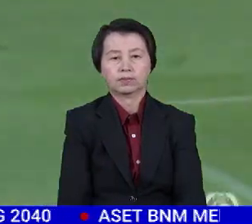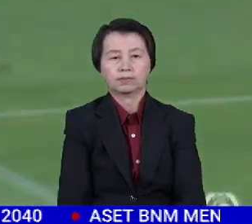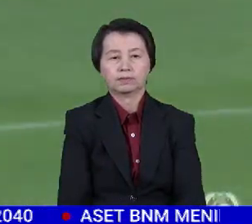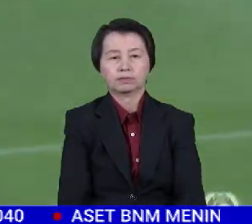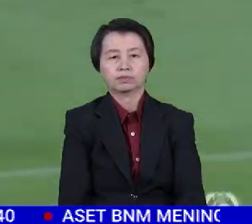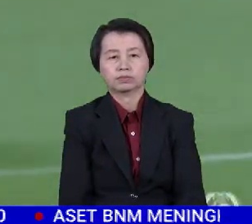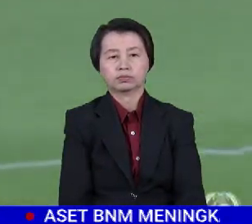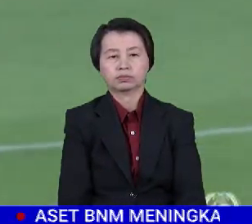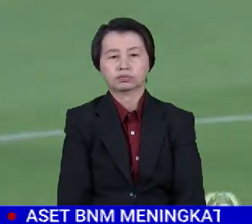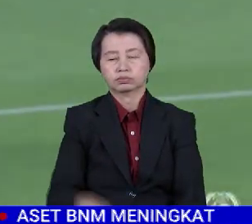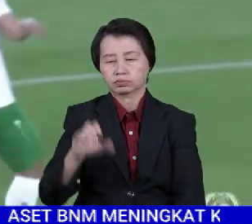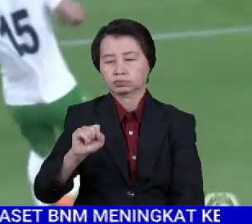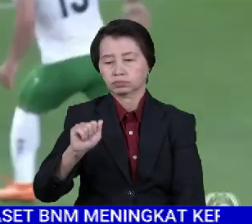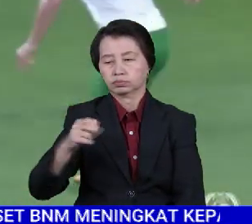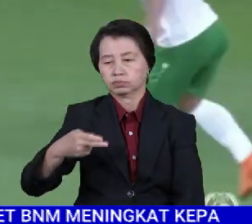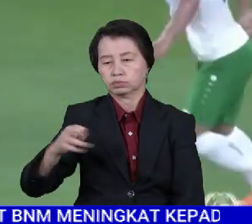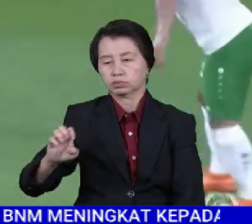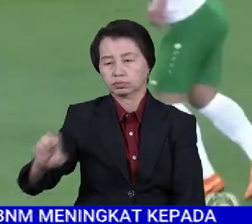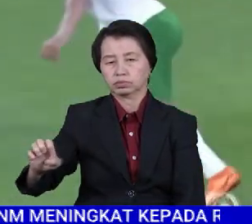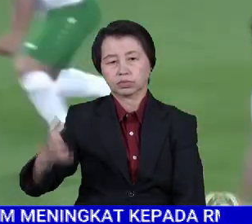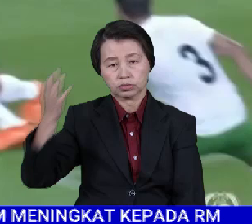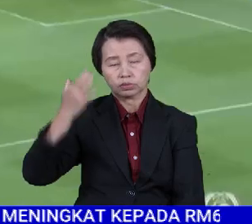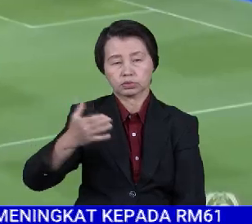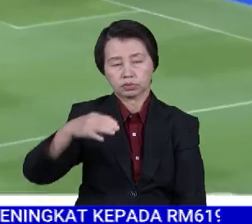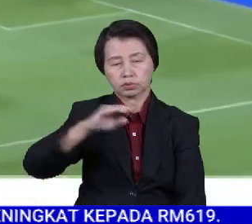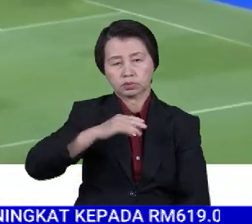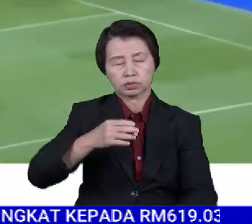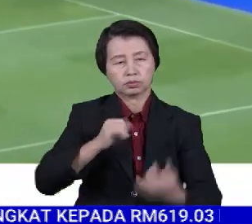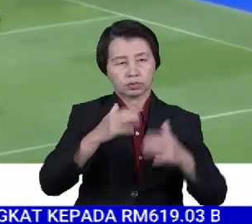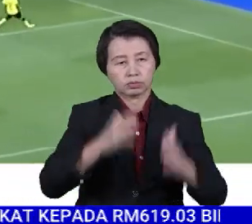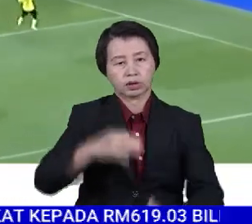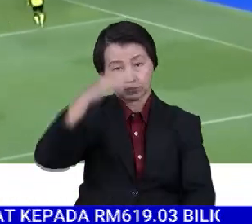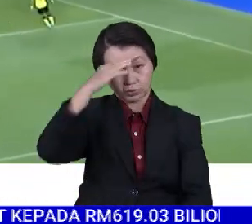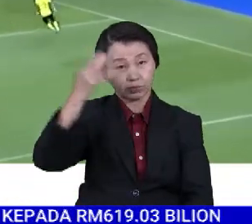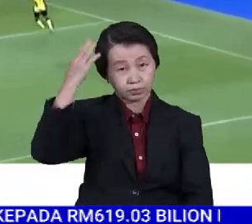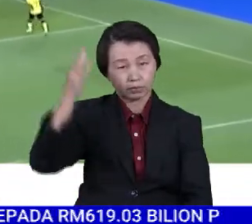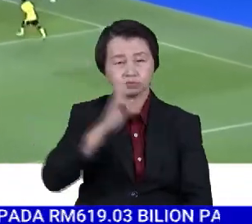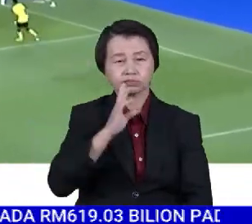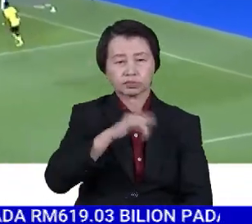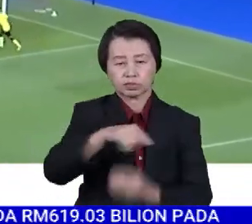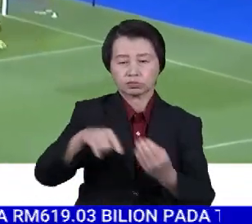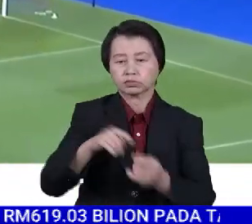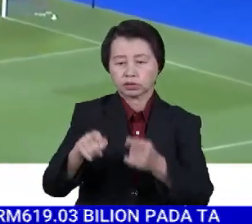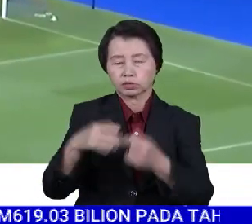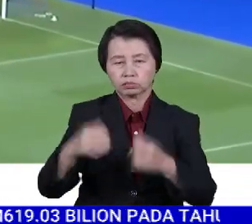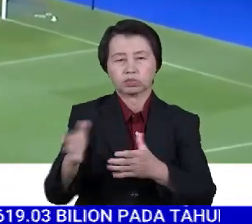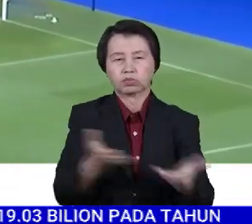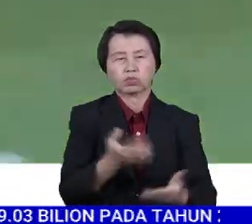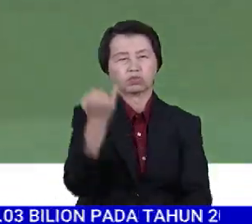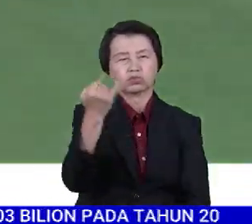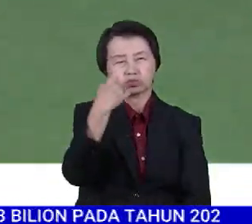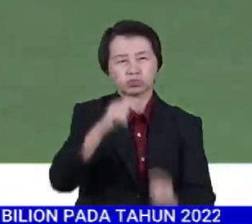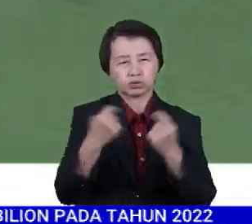tersebut Safi yang pernah menyarung jers Johor Darul takzim jdt dan Selangor Berk situasi itule membawa keburukan